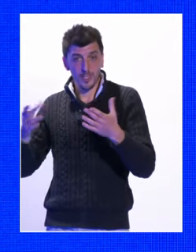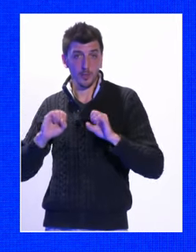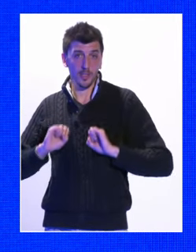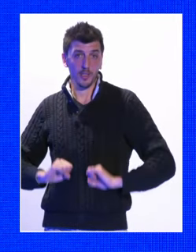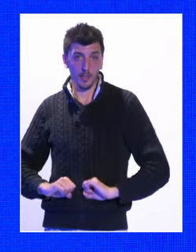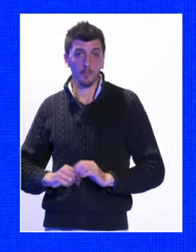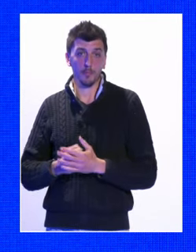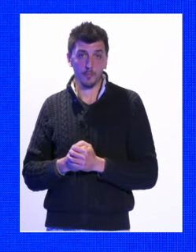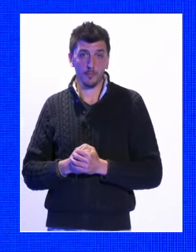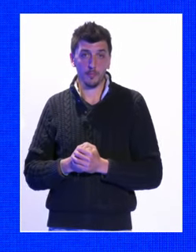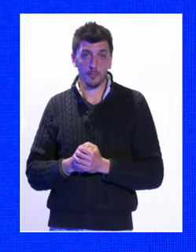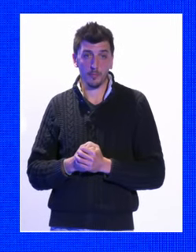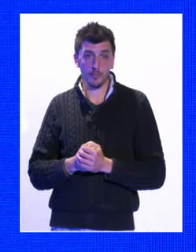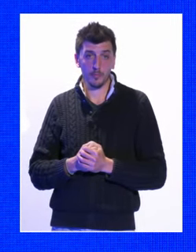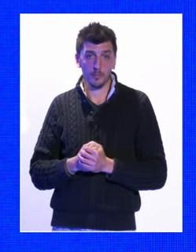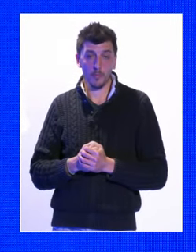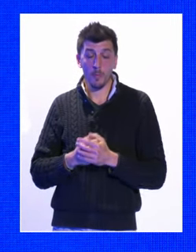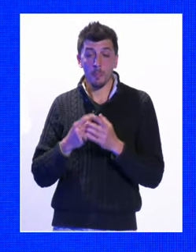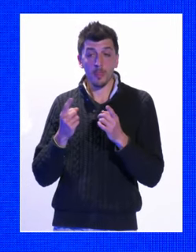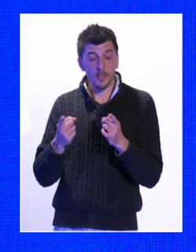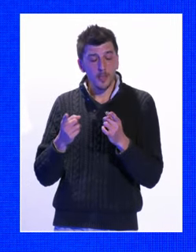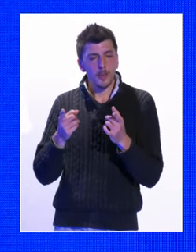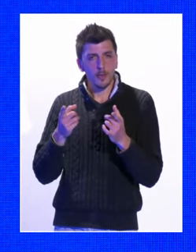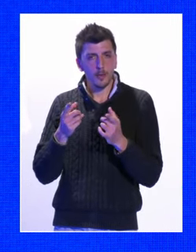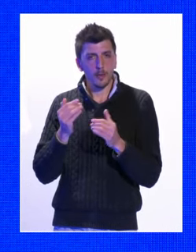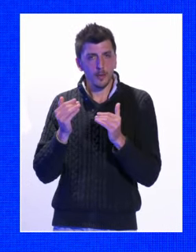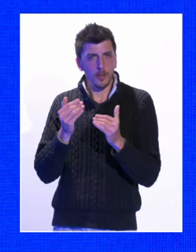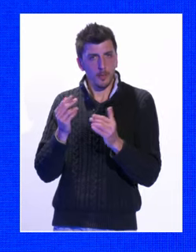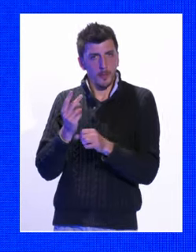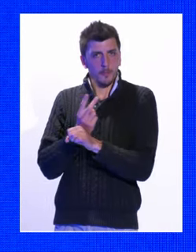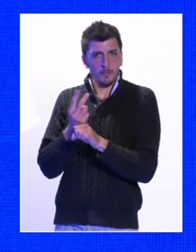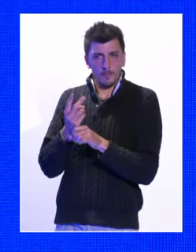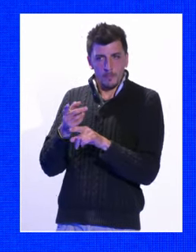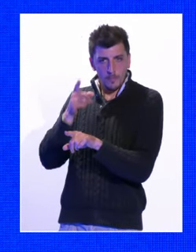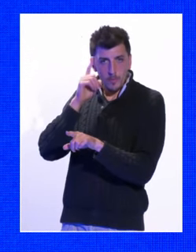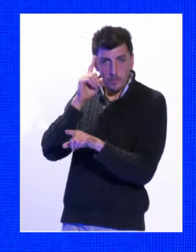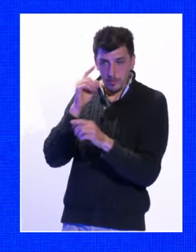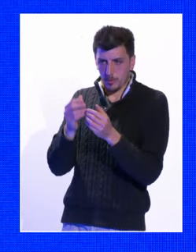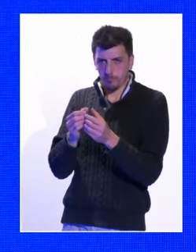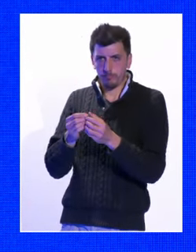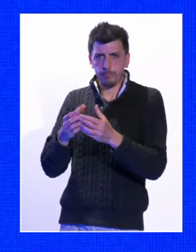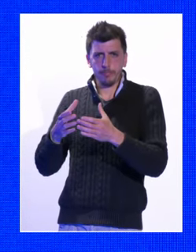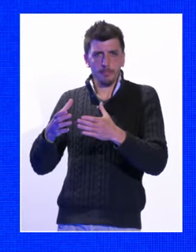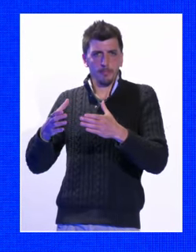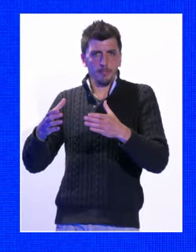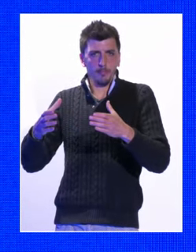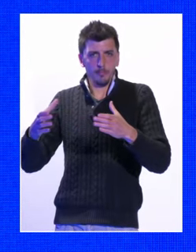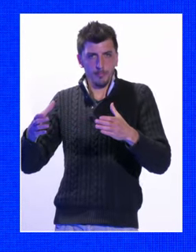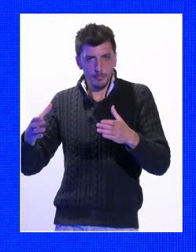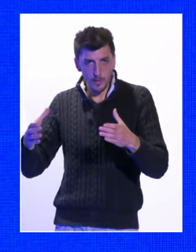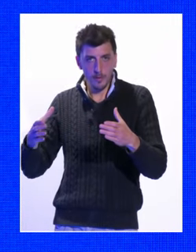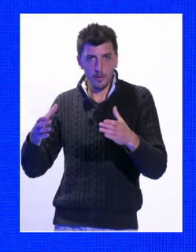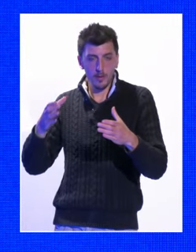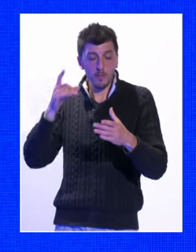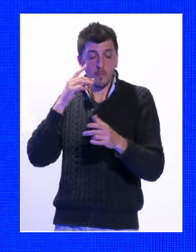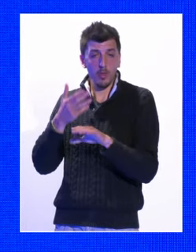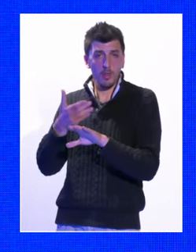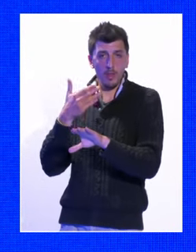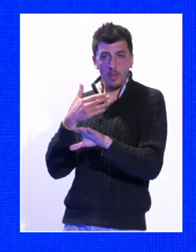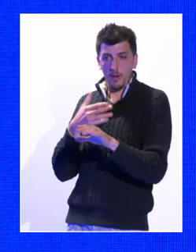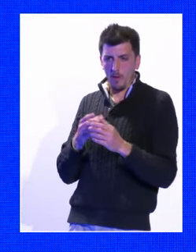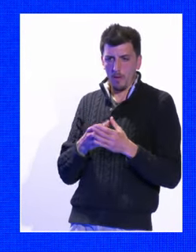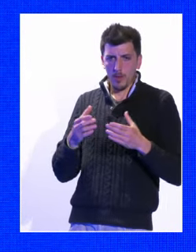mince. Et donc cet élargissement à des forces qui jusqu'à maintenant étaient